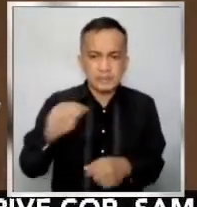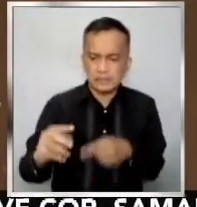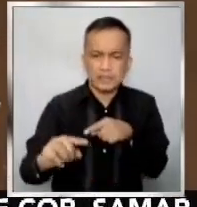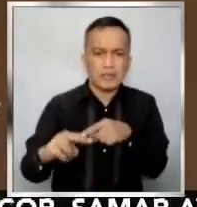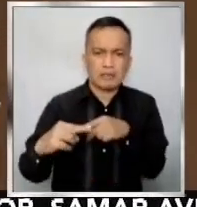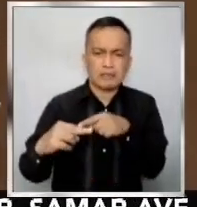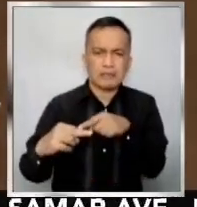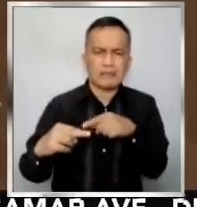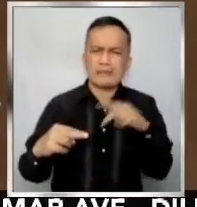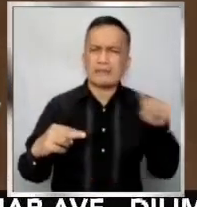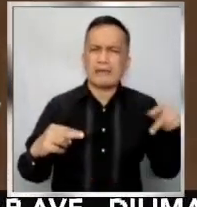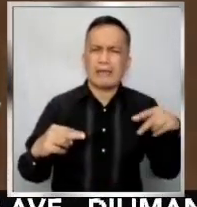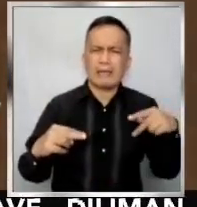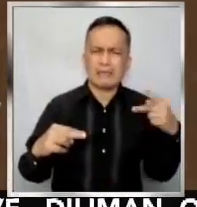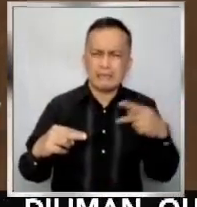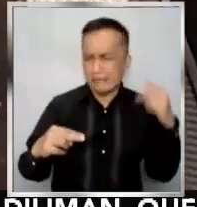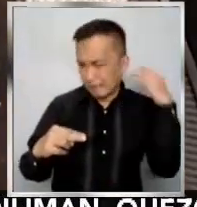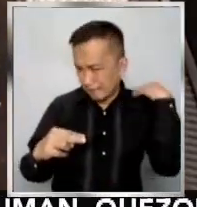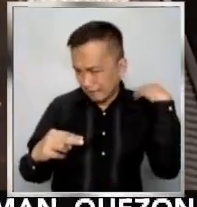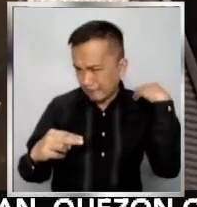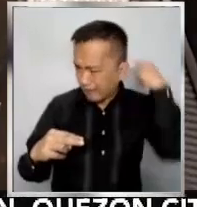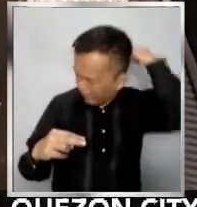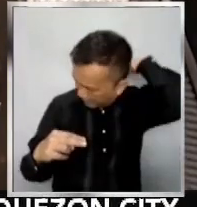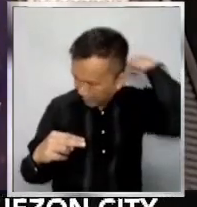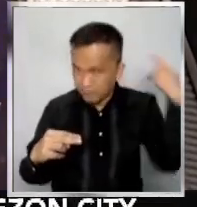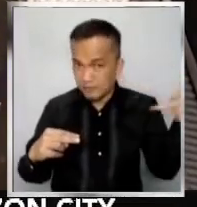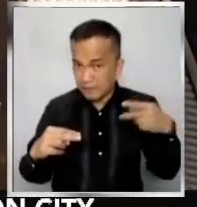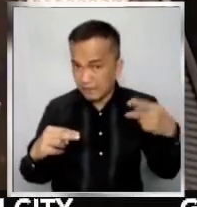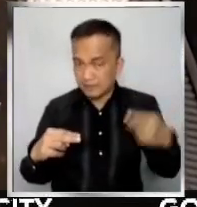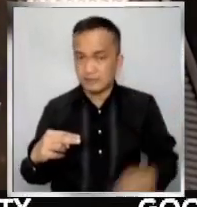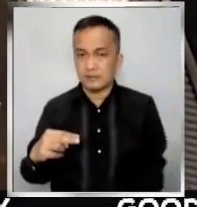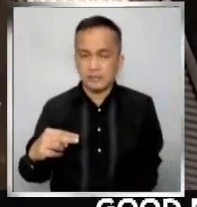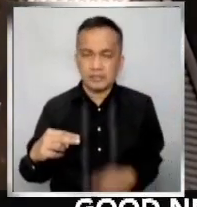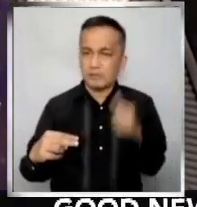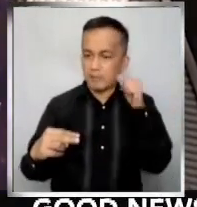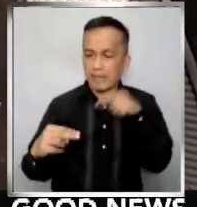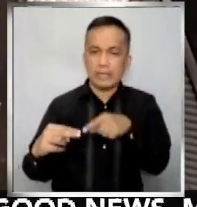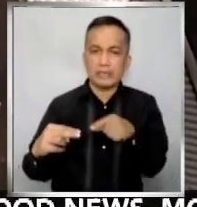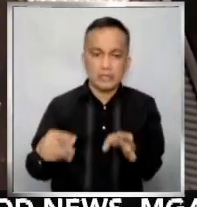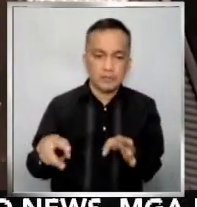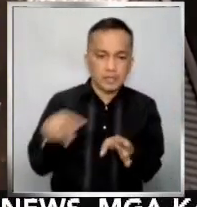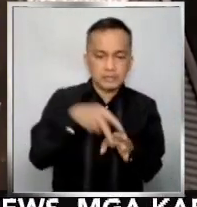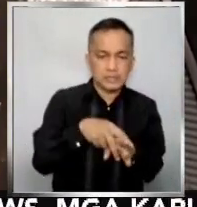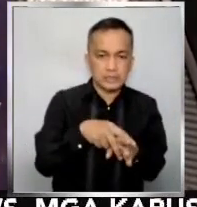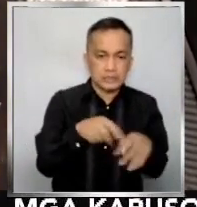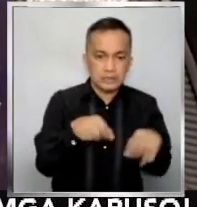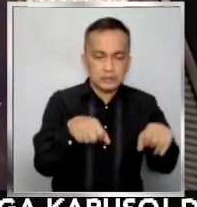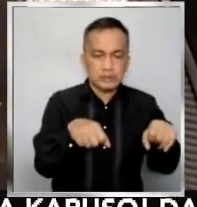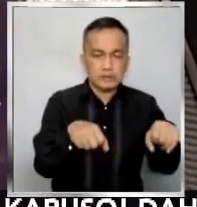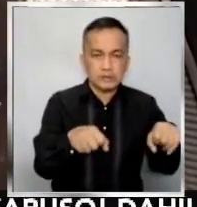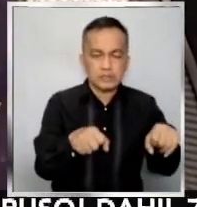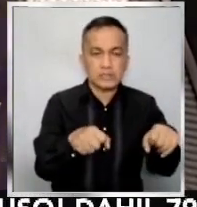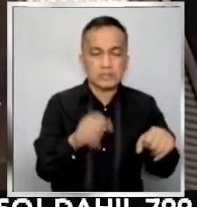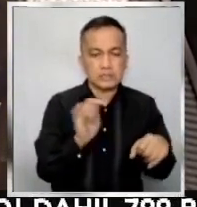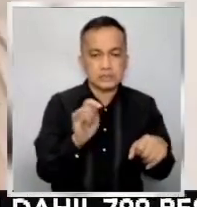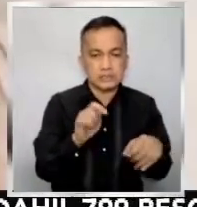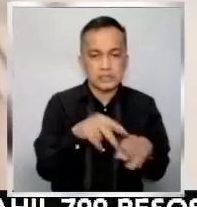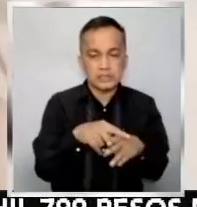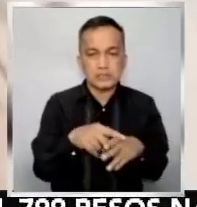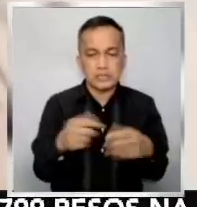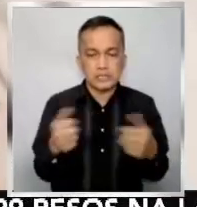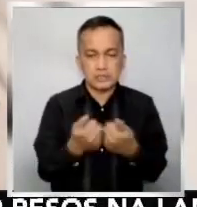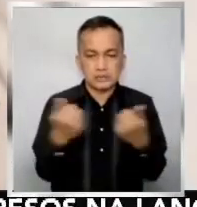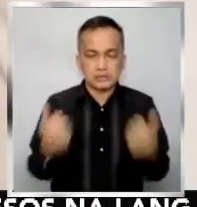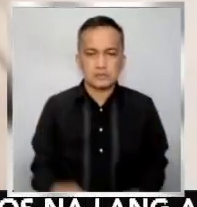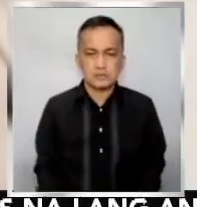din daw ang kanyang balikat at likod. Ang babae, pasahero pala ng isang motorcycle taxi na naaksidente. Tumawid po yung